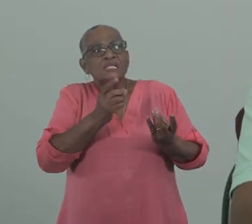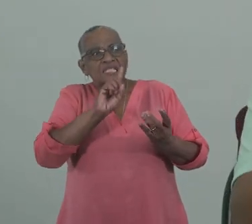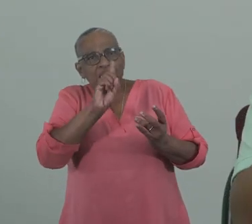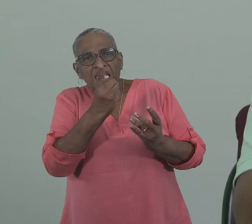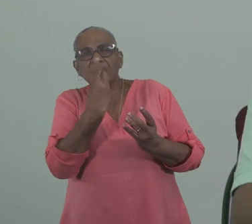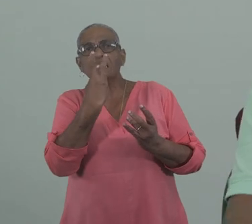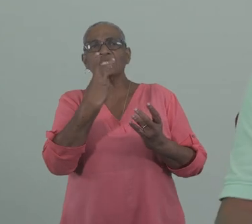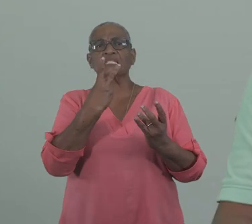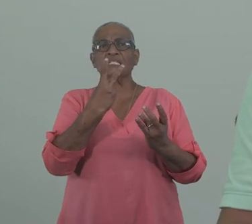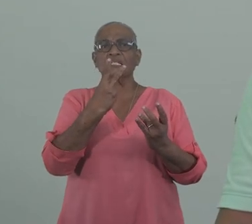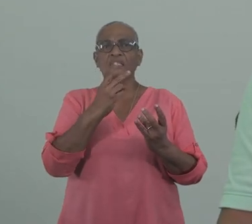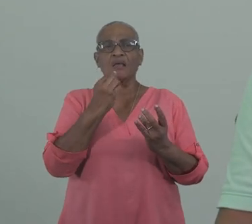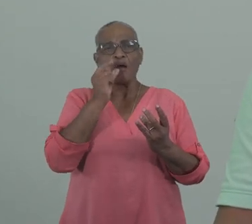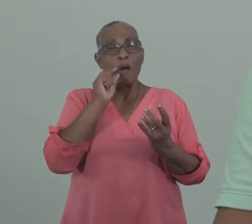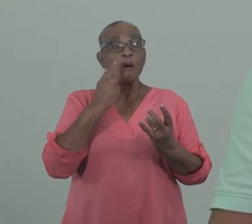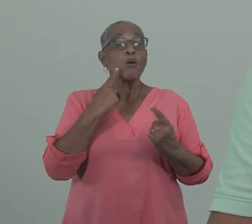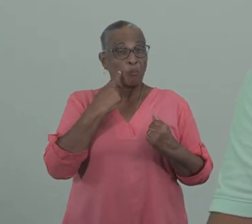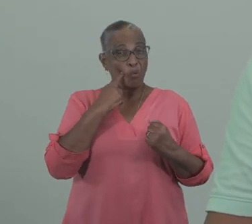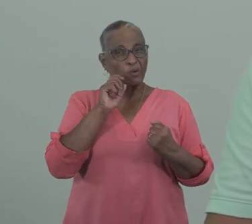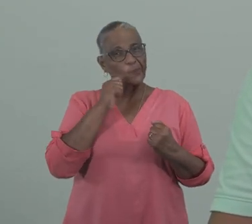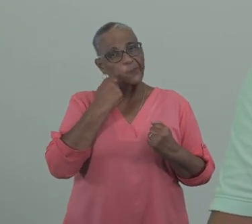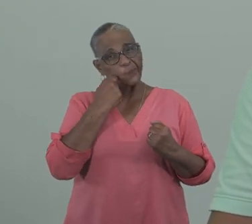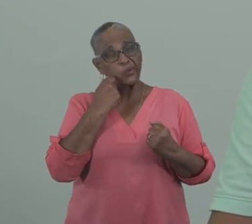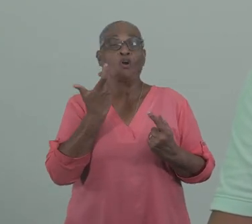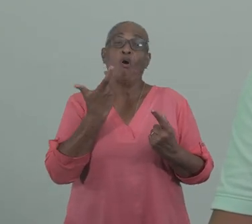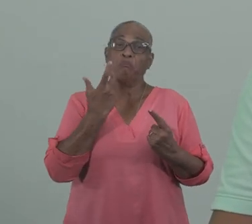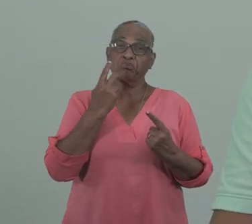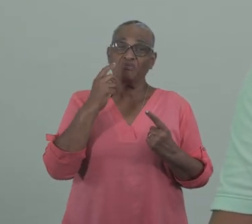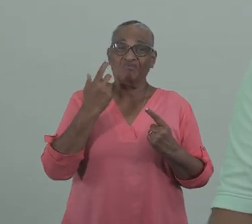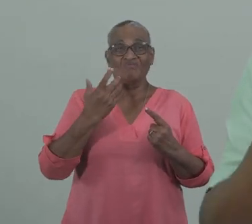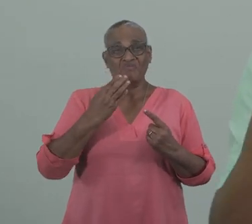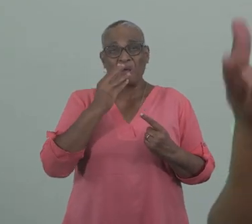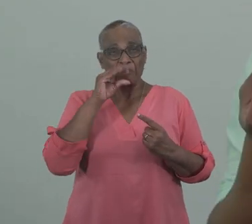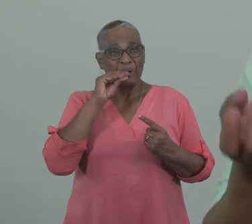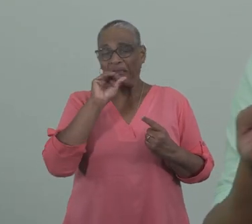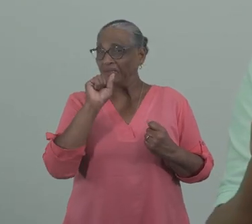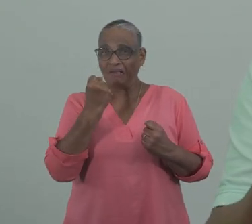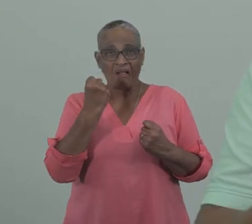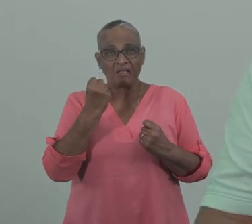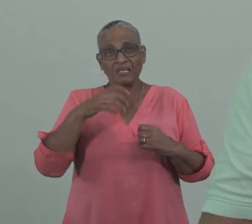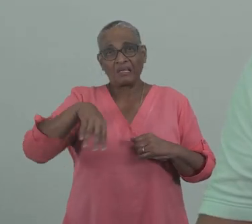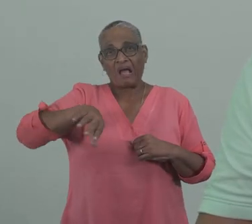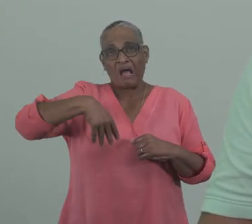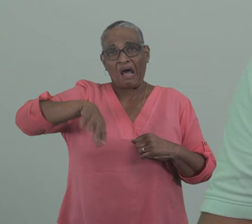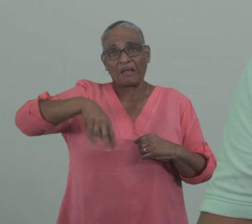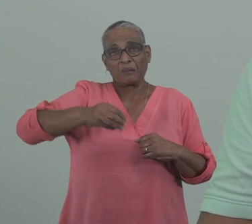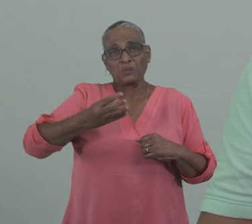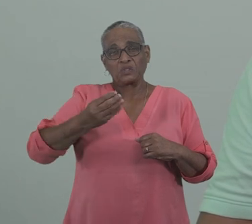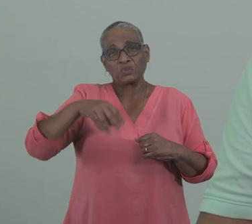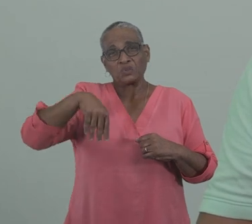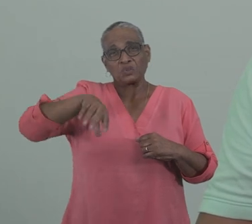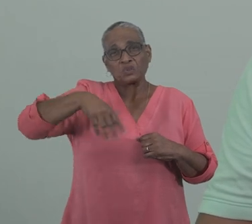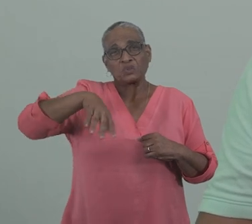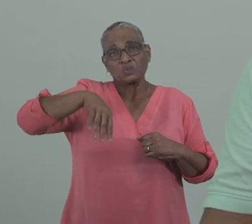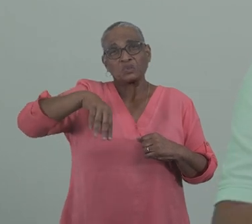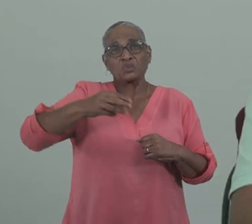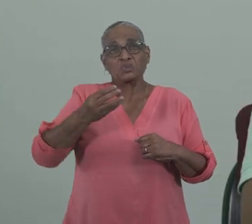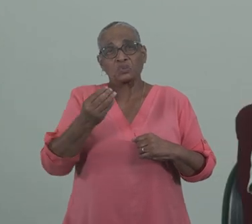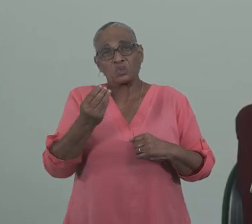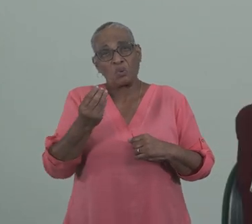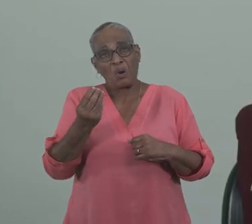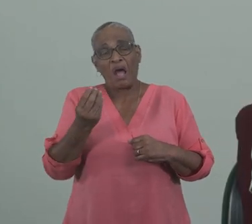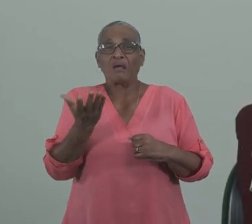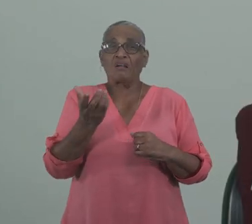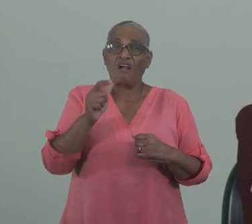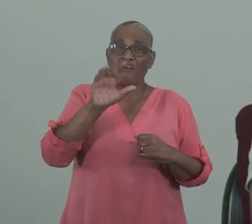Van je kan herkennen. Meestal een kromme mond, een verlamming van het gezicht, niet goed kunnen praten, zwakte in de arm. Wat